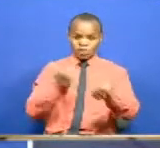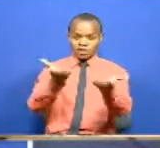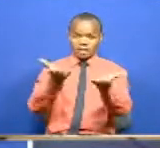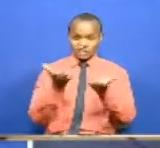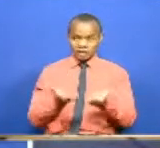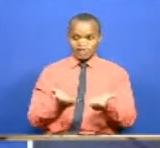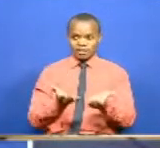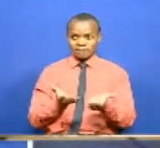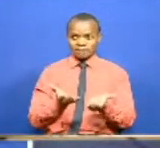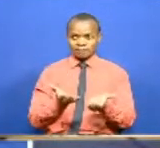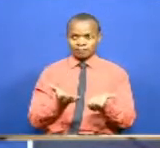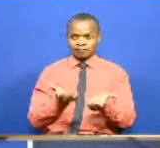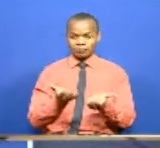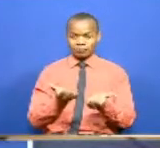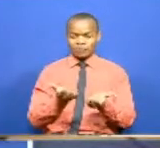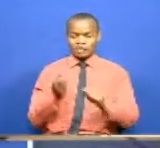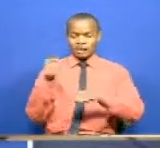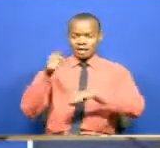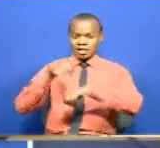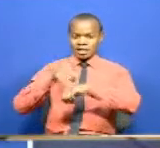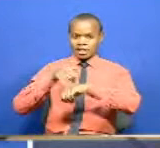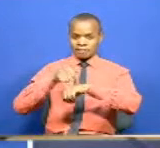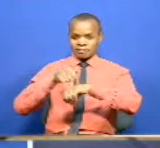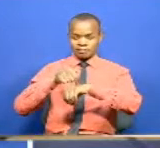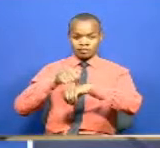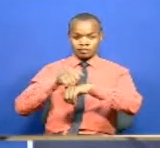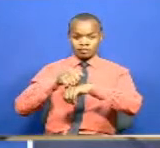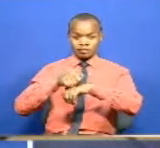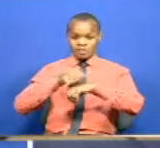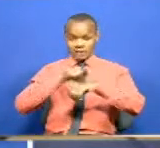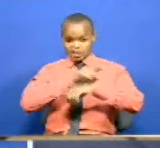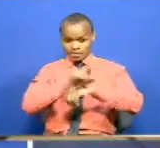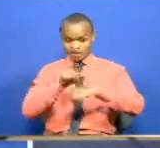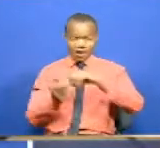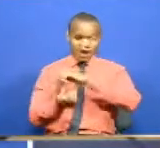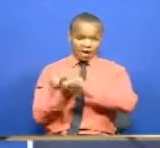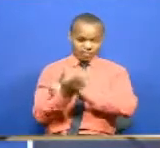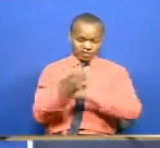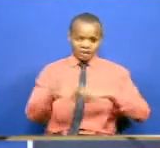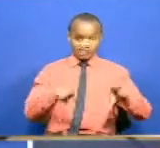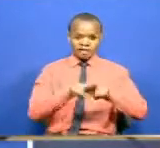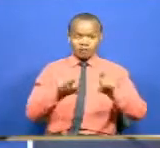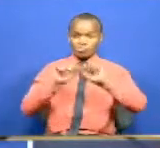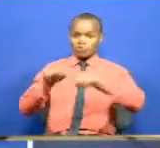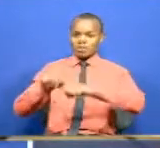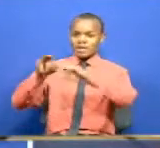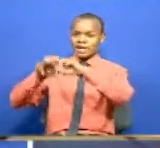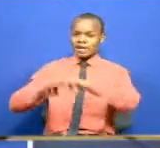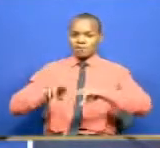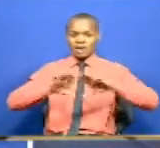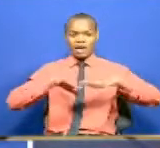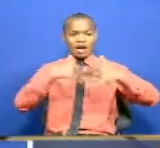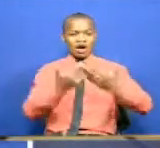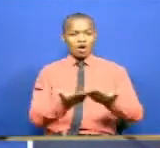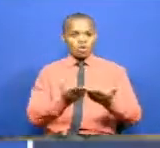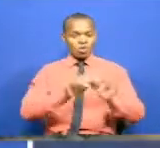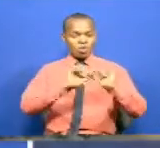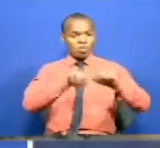artisan as soon as you advise us to do so. So we shall be depending on how you deal with it